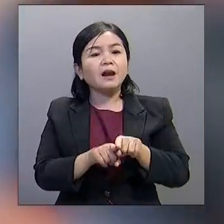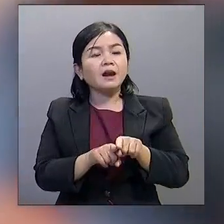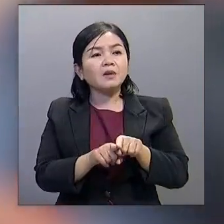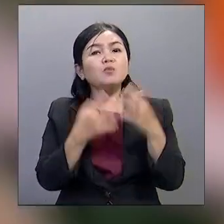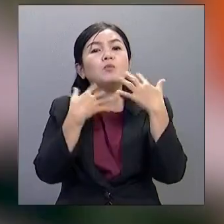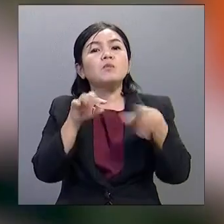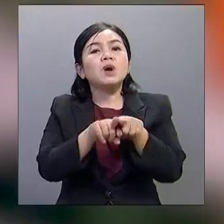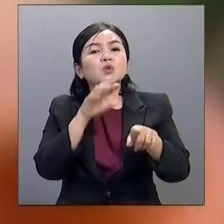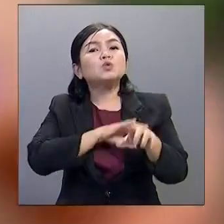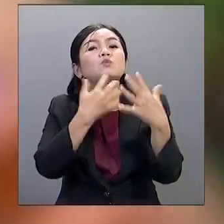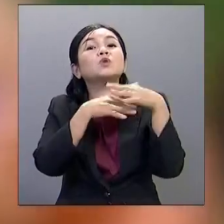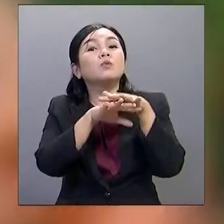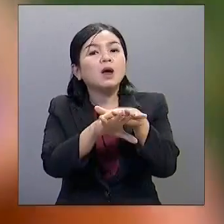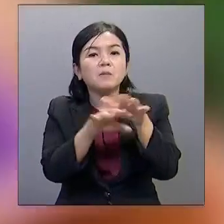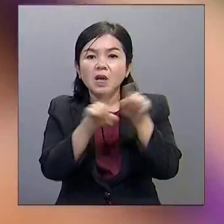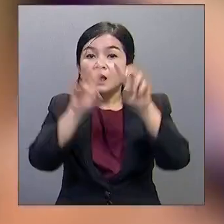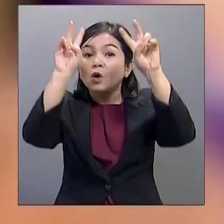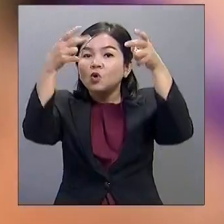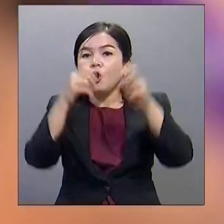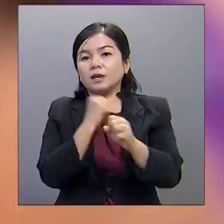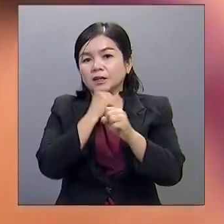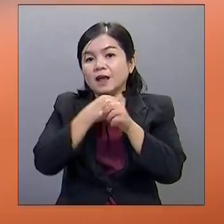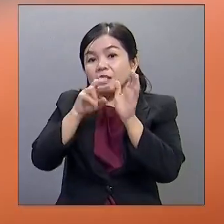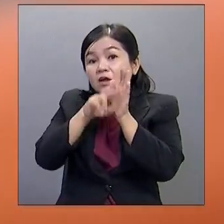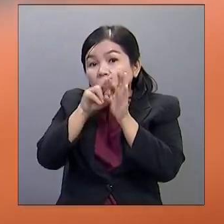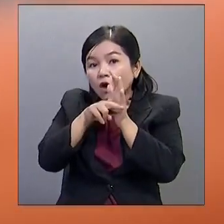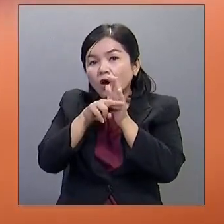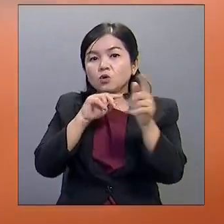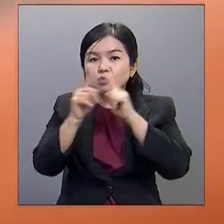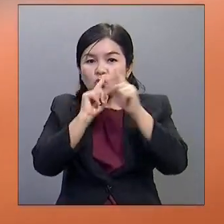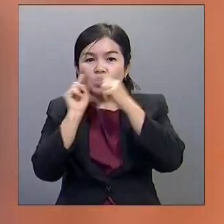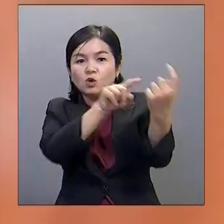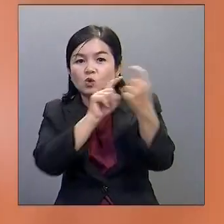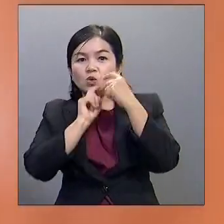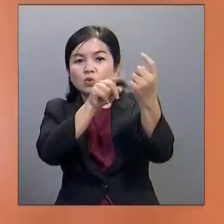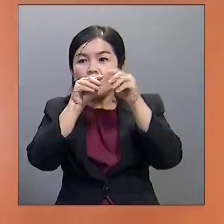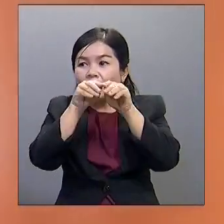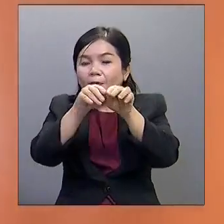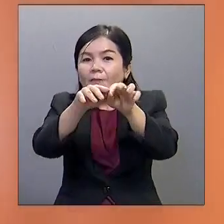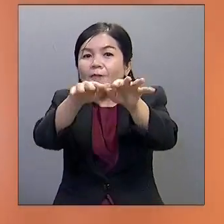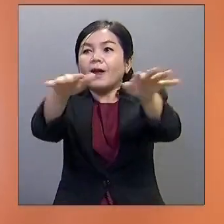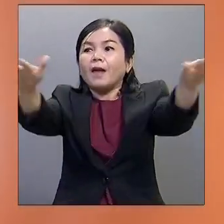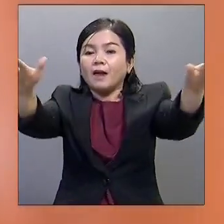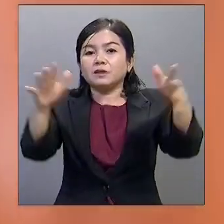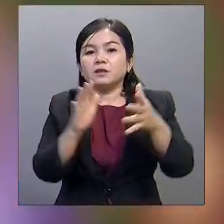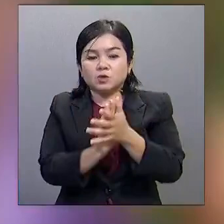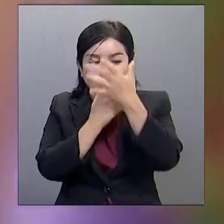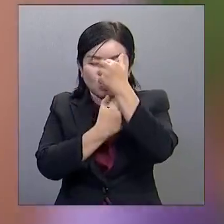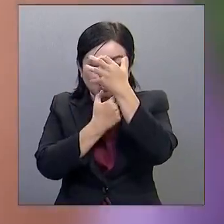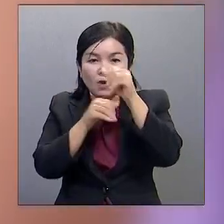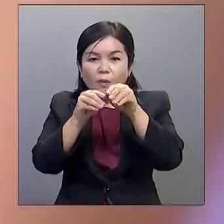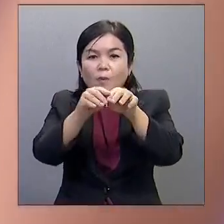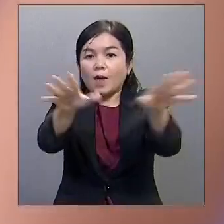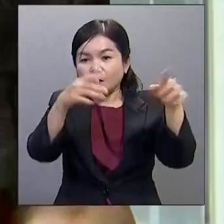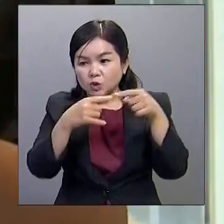ฮะเพราะฉะนั้นเอนเกจเมนต์ของคลิปนั้นการตอบโต้ในคลิปนี้มันก็จะช่วยแบบให้มันดีขึ้นมันจะส่งผลทำให้คลิปเนี่ยสามารถแบบไ